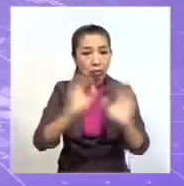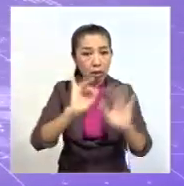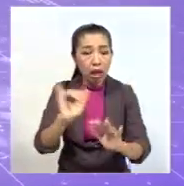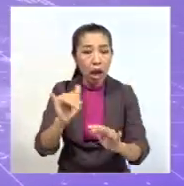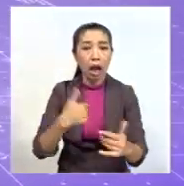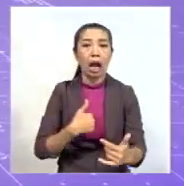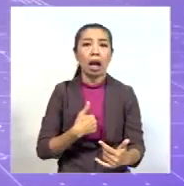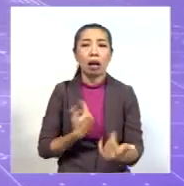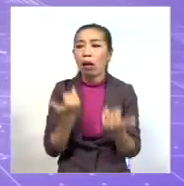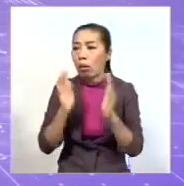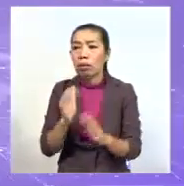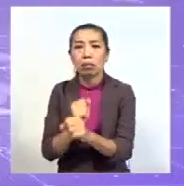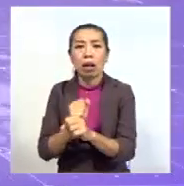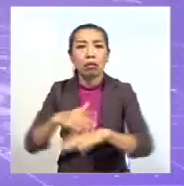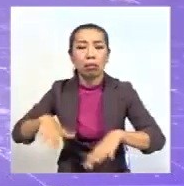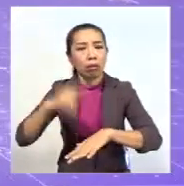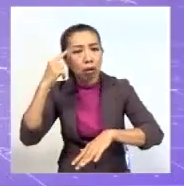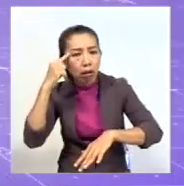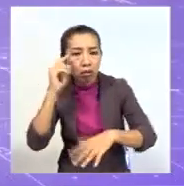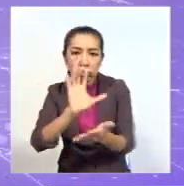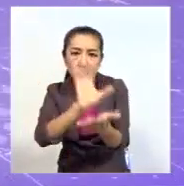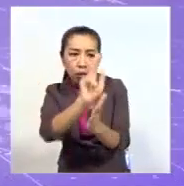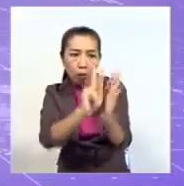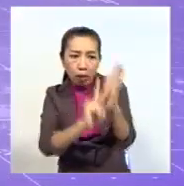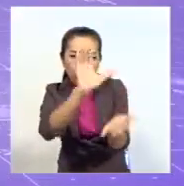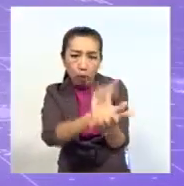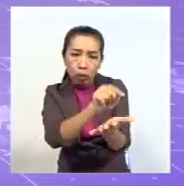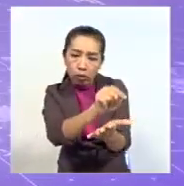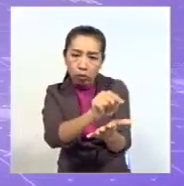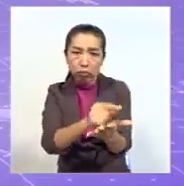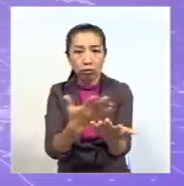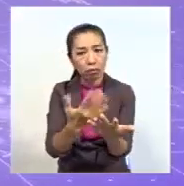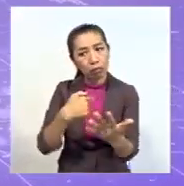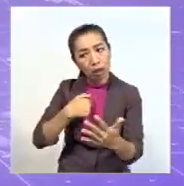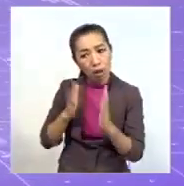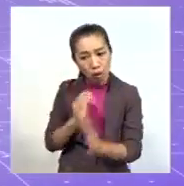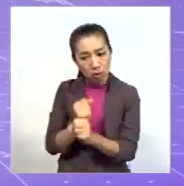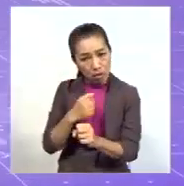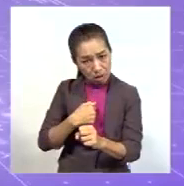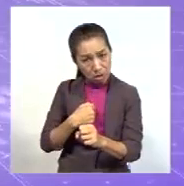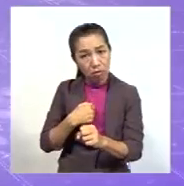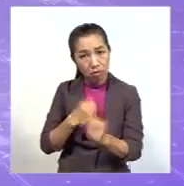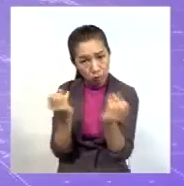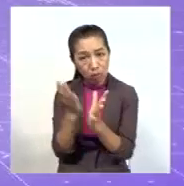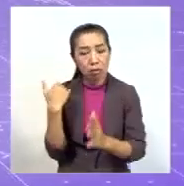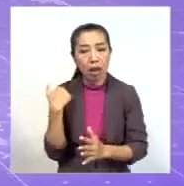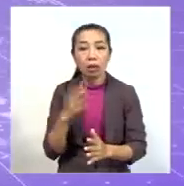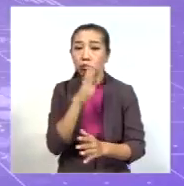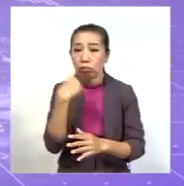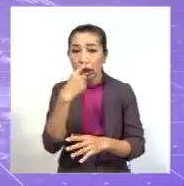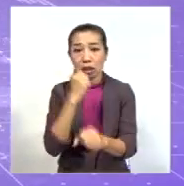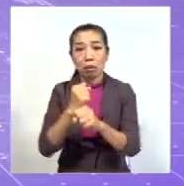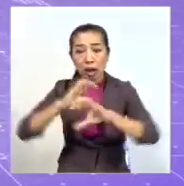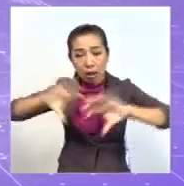ที่ตัวเล็กเรื่องของงบประมาณจะกระทบเราหรือเปล่า ใช่ค่ะโดยเฉพาะคนที่อยู่ในแวดวงราชการเนี่ยหลายคนก็กังวลว่าถ้าเป็น